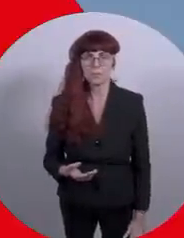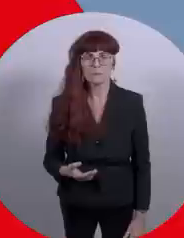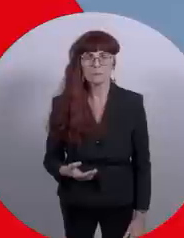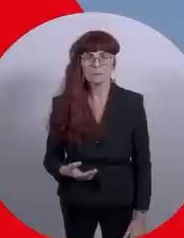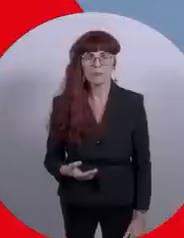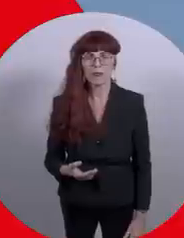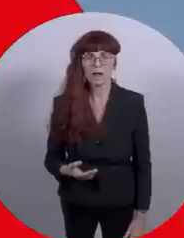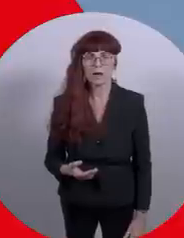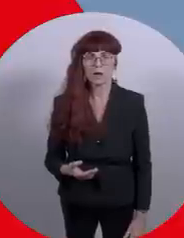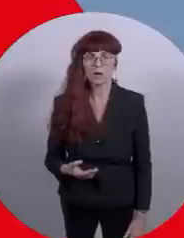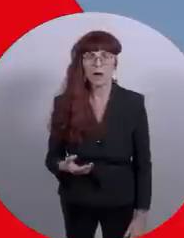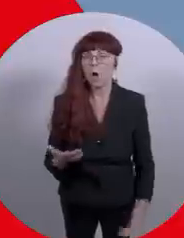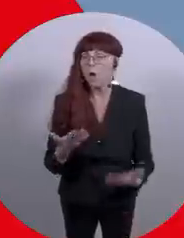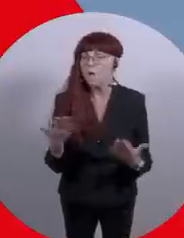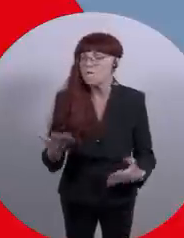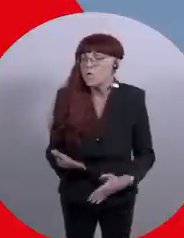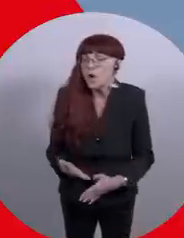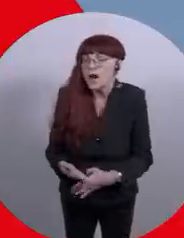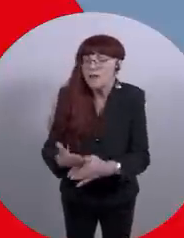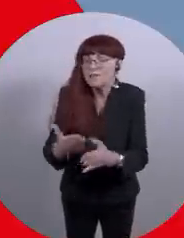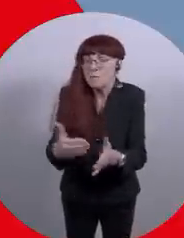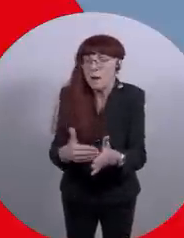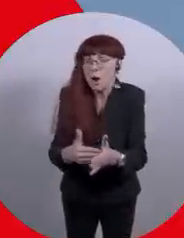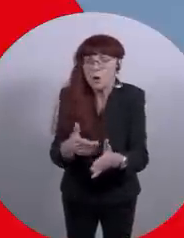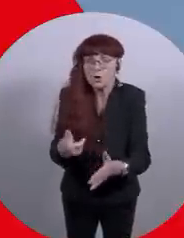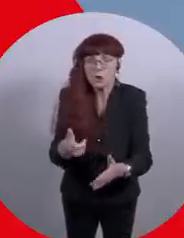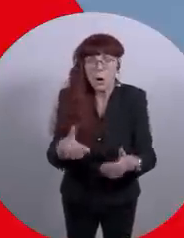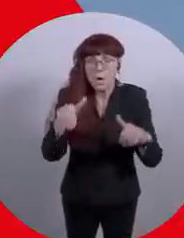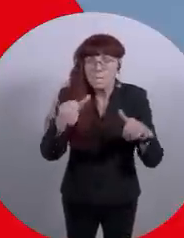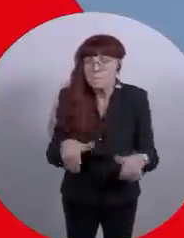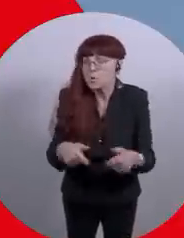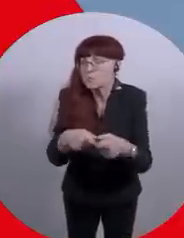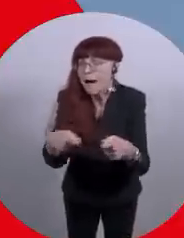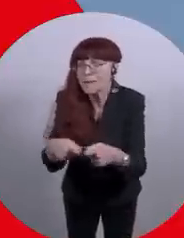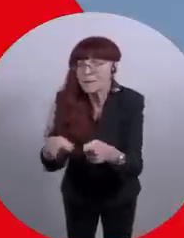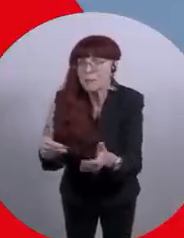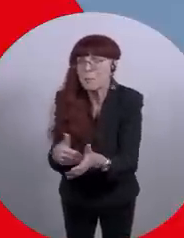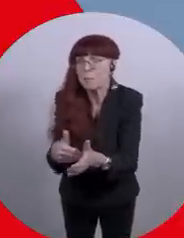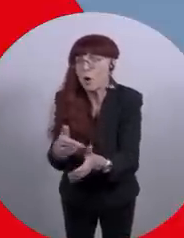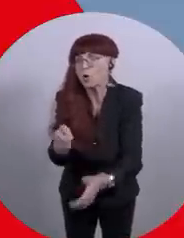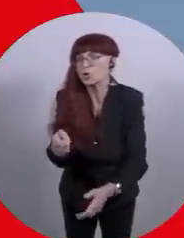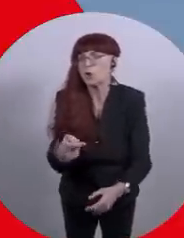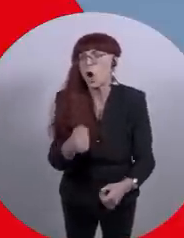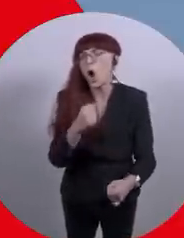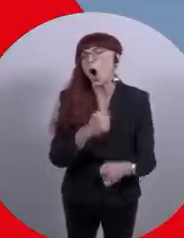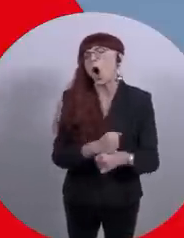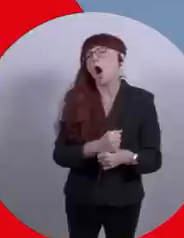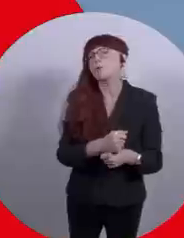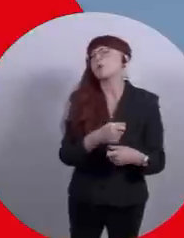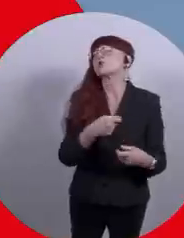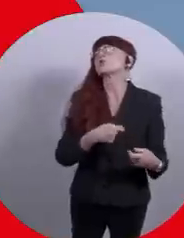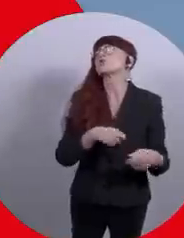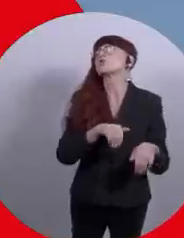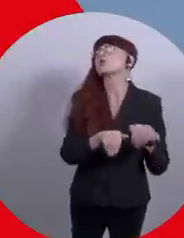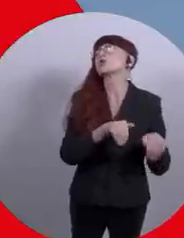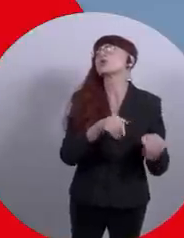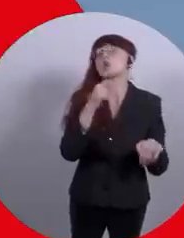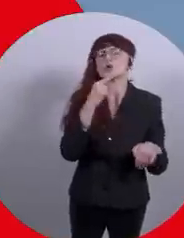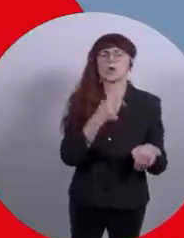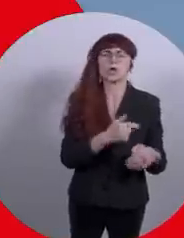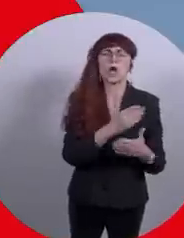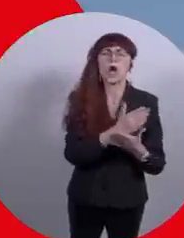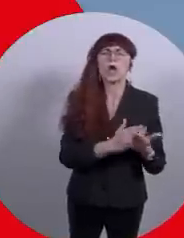da wo Hilfe gebraucht würde da wo Maßnahmen gesetzt wurden sagt der Arbeitsminister ja ihr